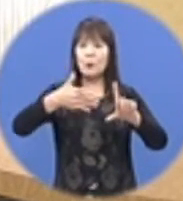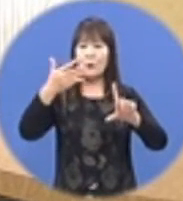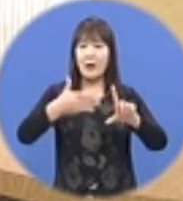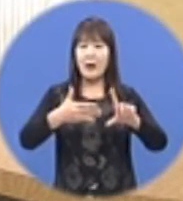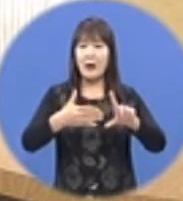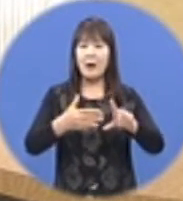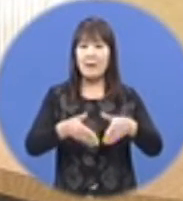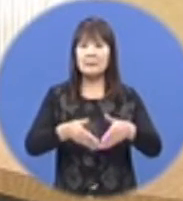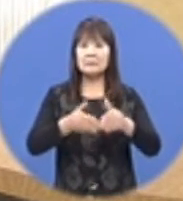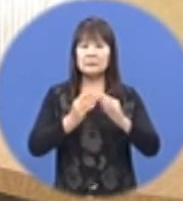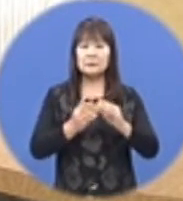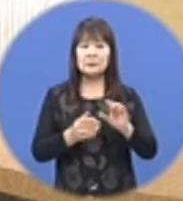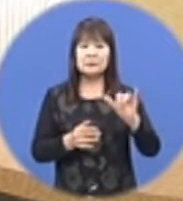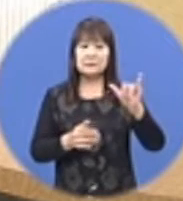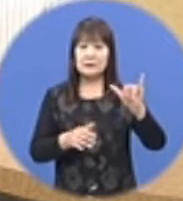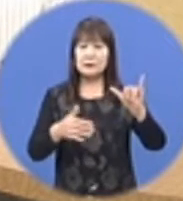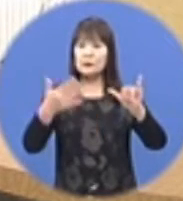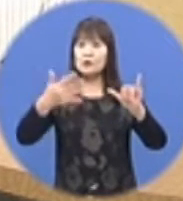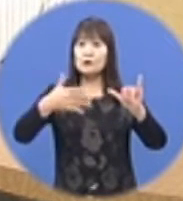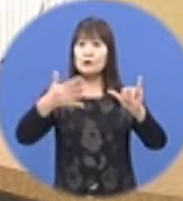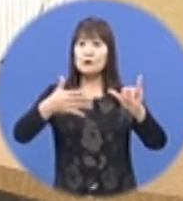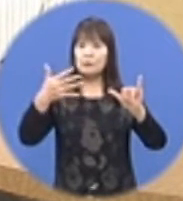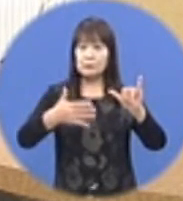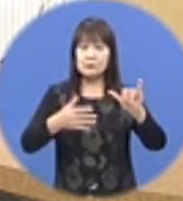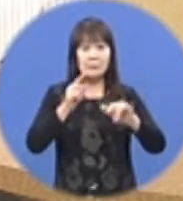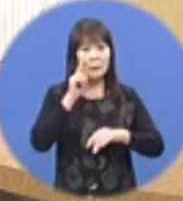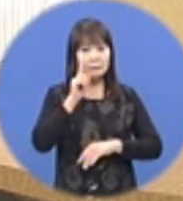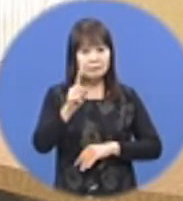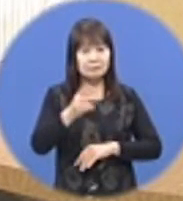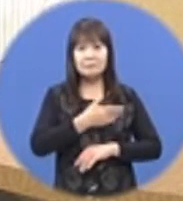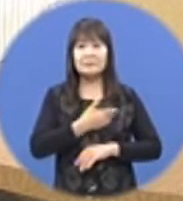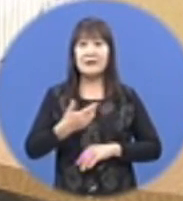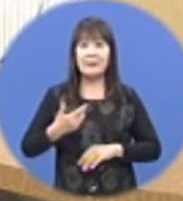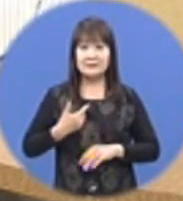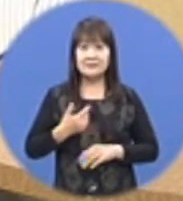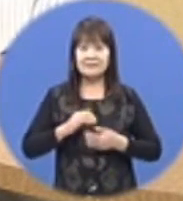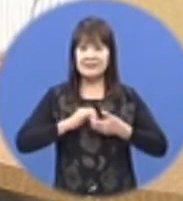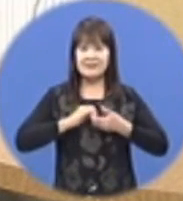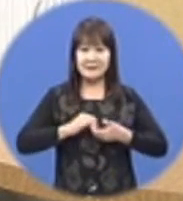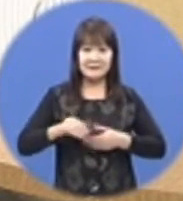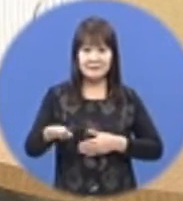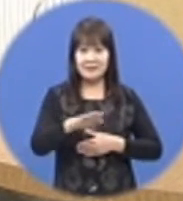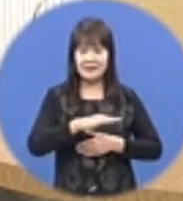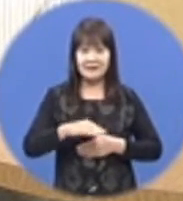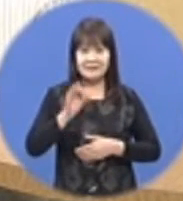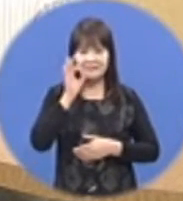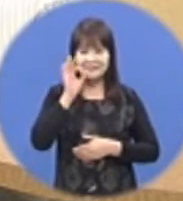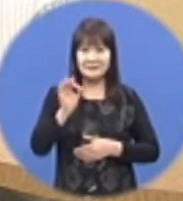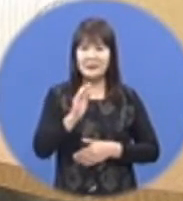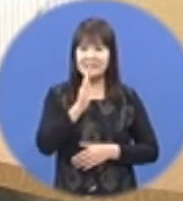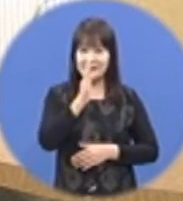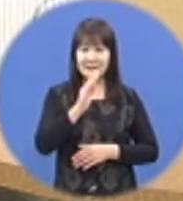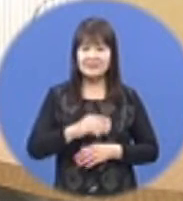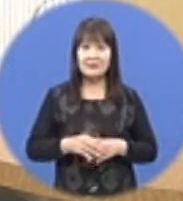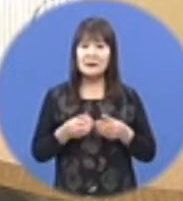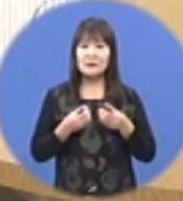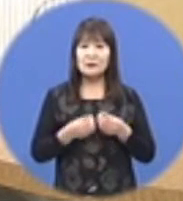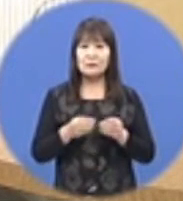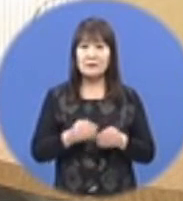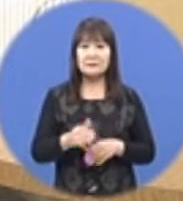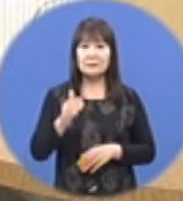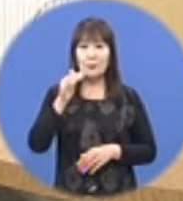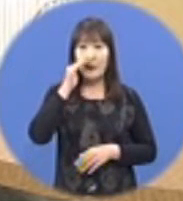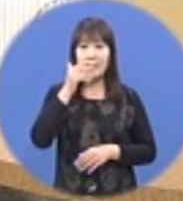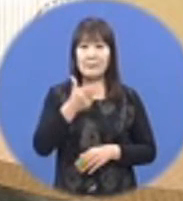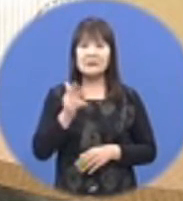版は YouTube 和歌山市公式チャンネルで配信されていますので、ぜひ皆さんご覧ください。また詳しくは和歌